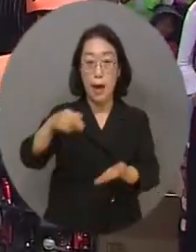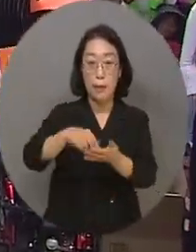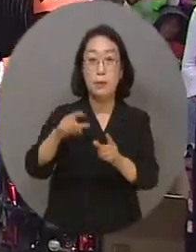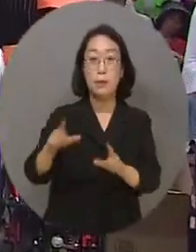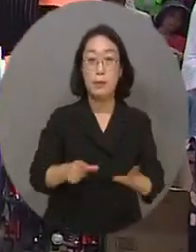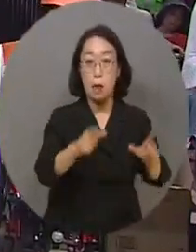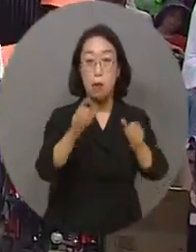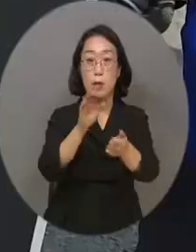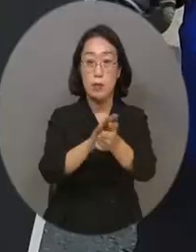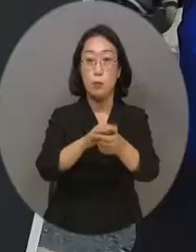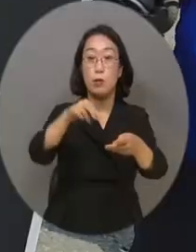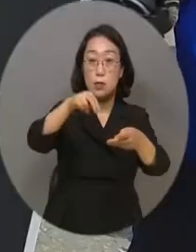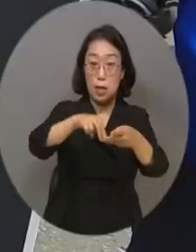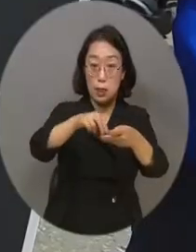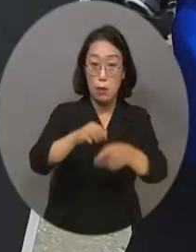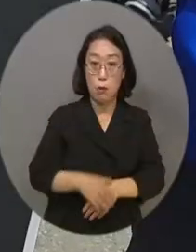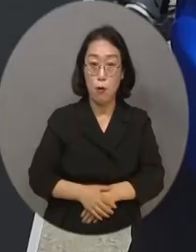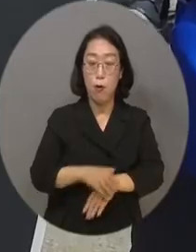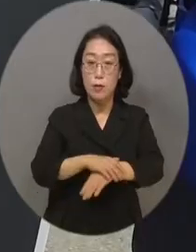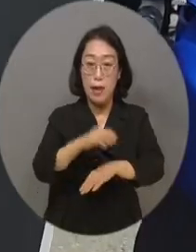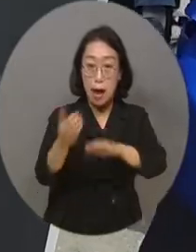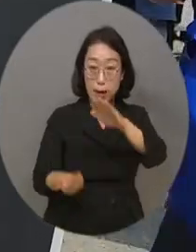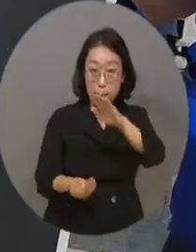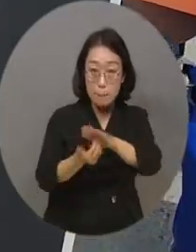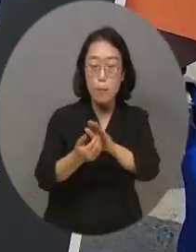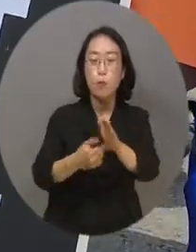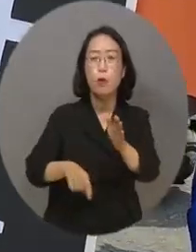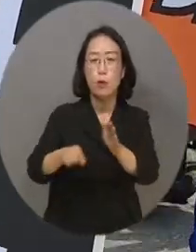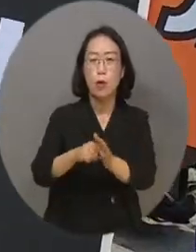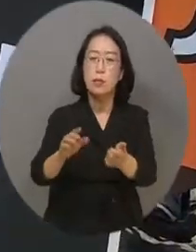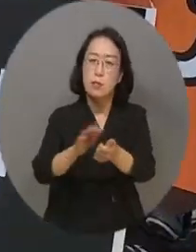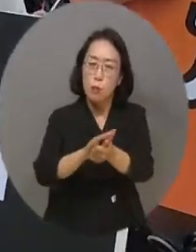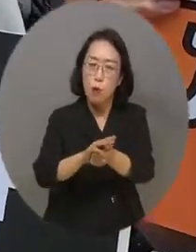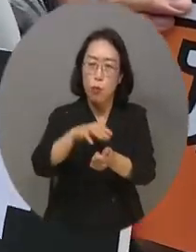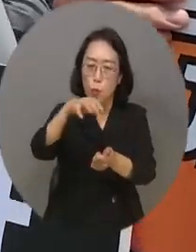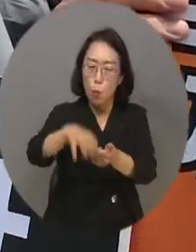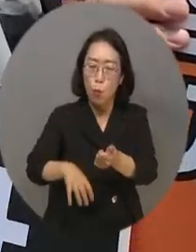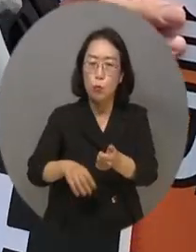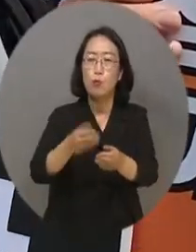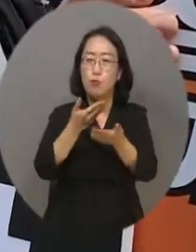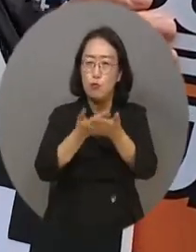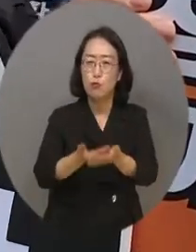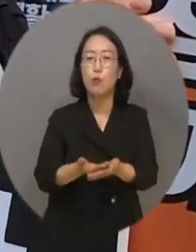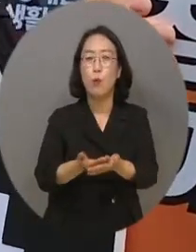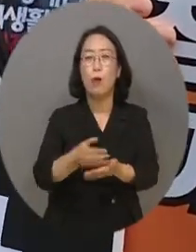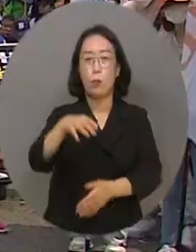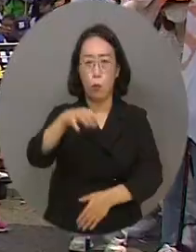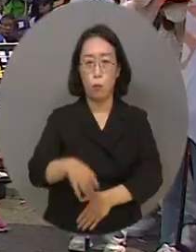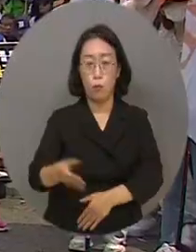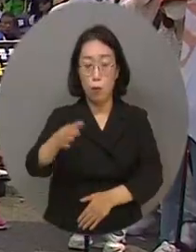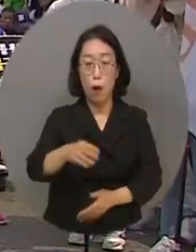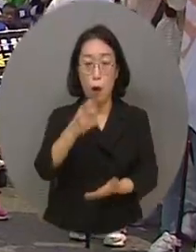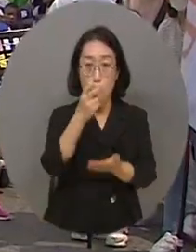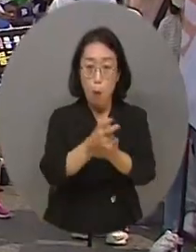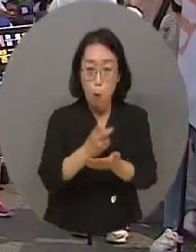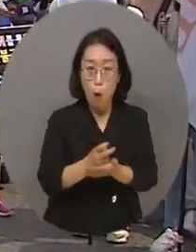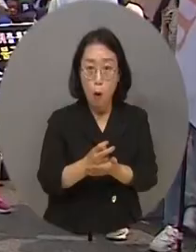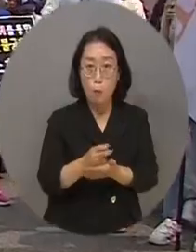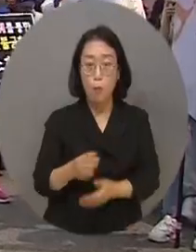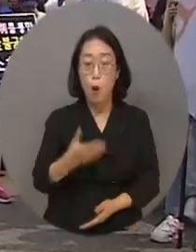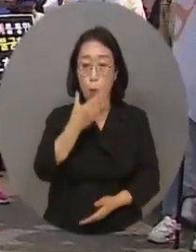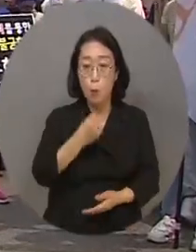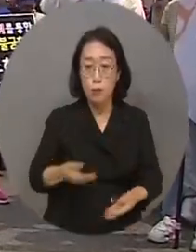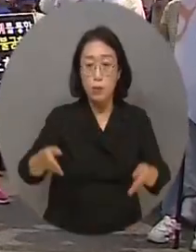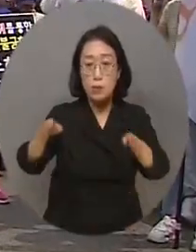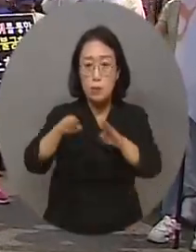장애인자립생활지원센터는 장애인의 자립생활을 실현하기 위해 필요한 각종 지원 서비스를 제공하고 있습니다. 하지만 법적으로